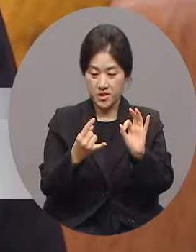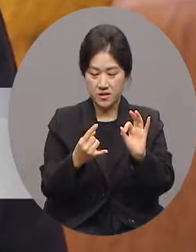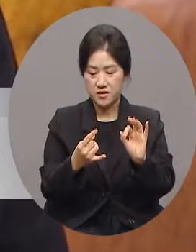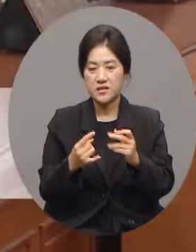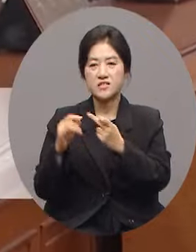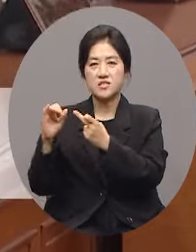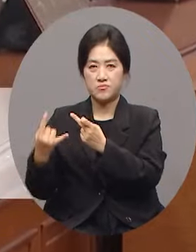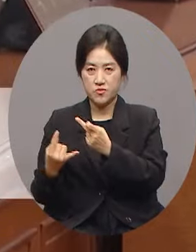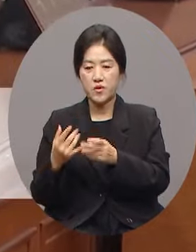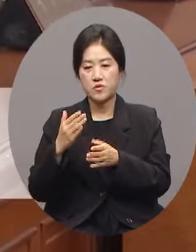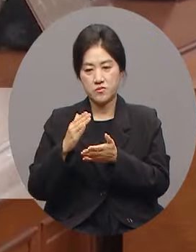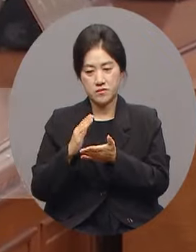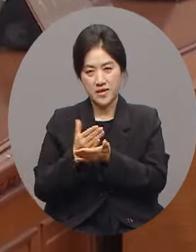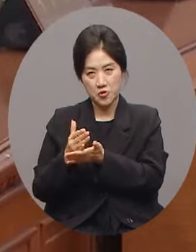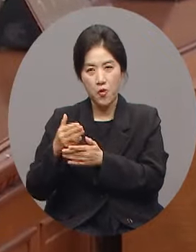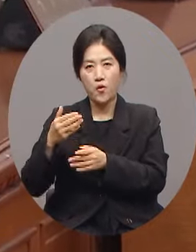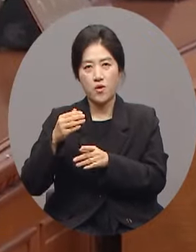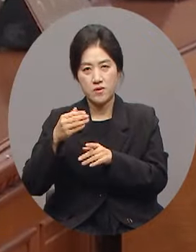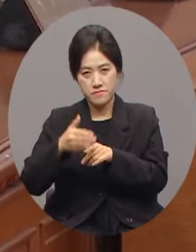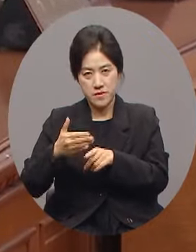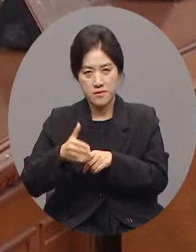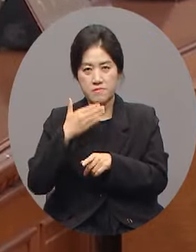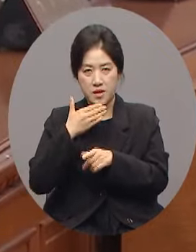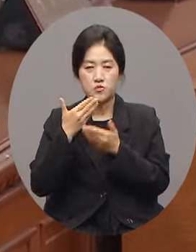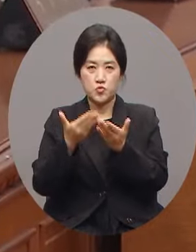최대 12회까지 늘리기로 했습니다